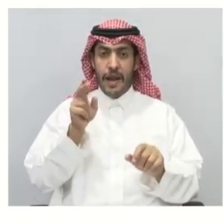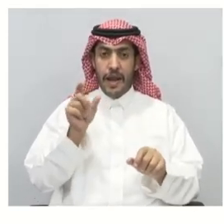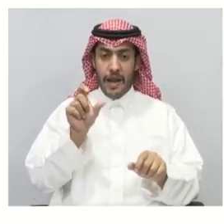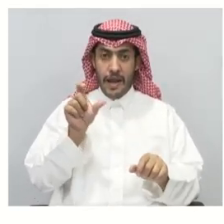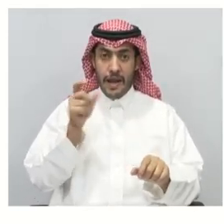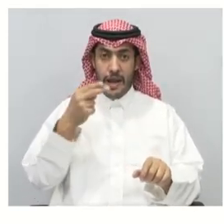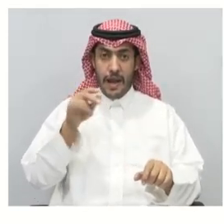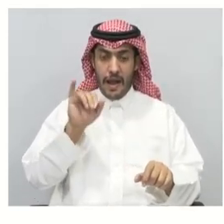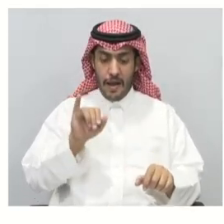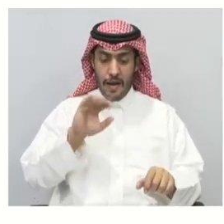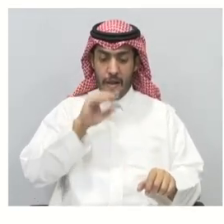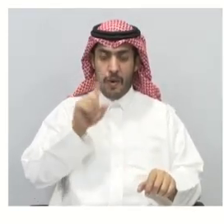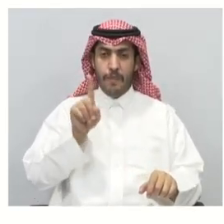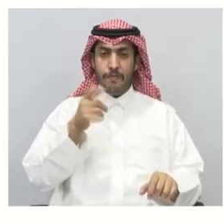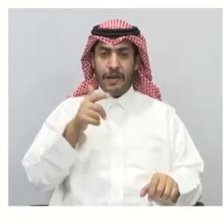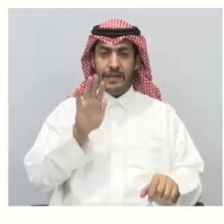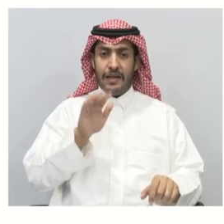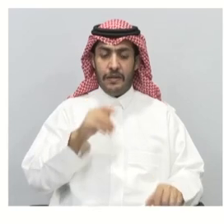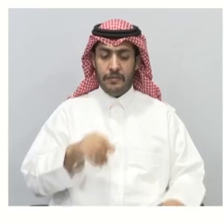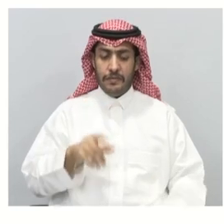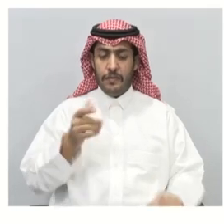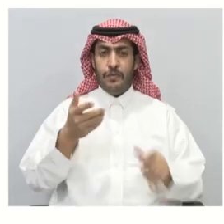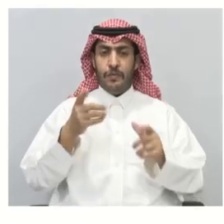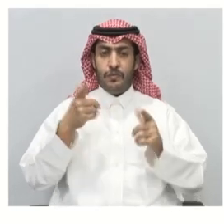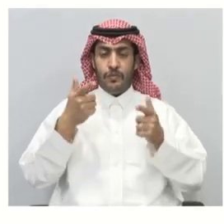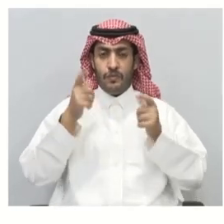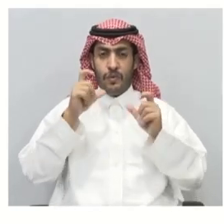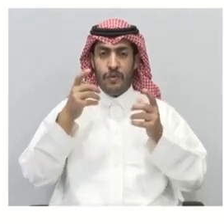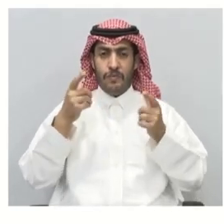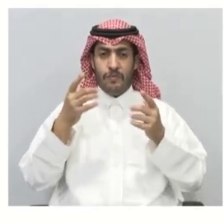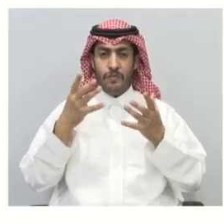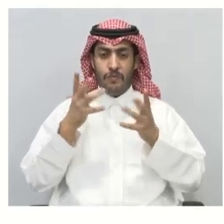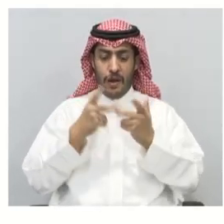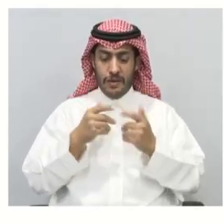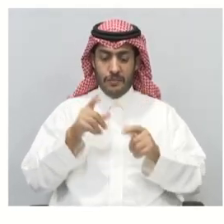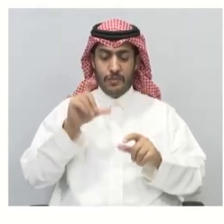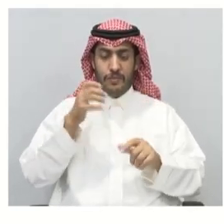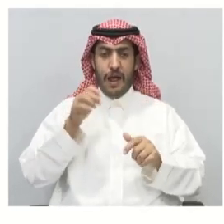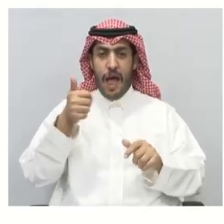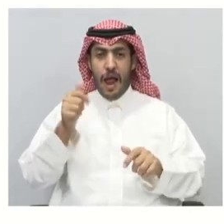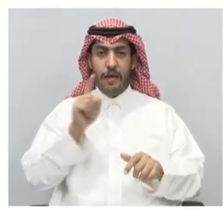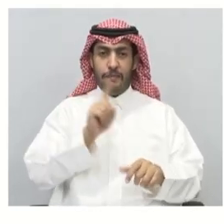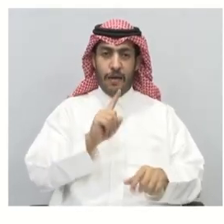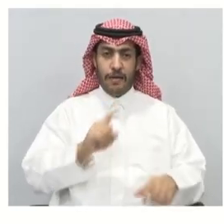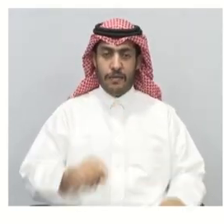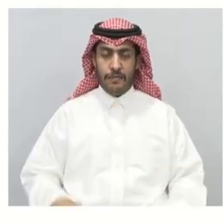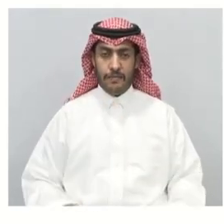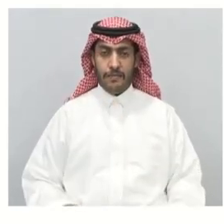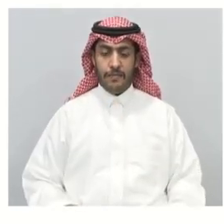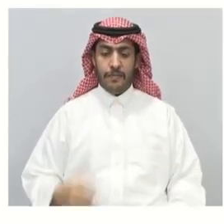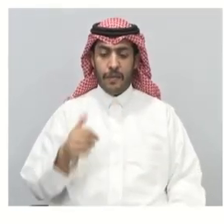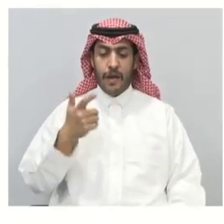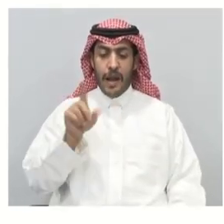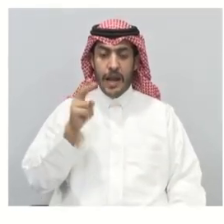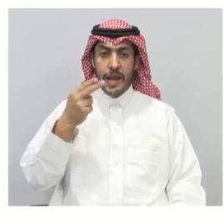نعمه وبئس في المكان المناسب لمعناهما تحت القائمتين السابقتين المقصود بها الف وباء اين